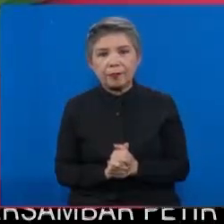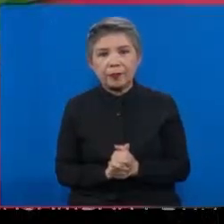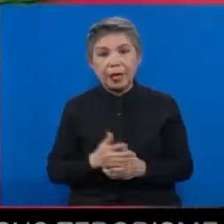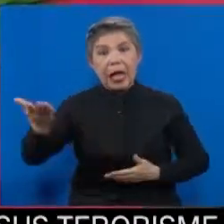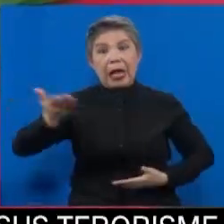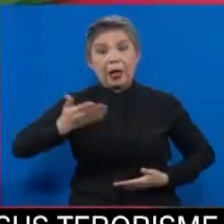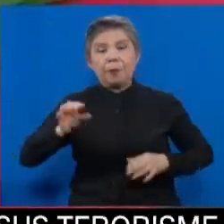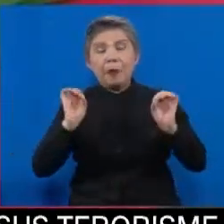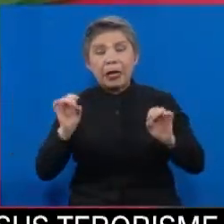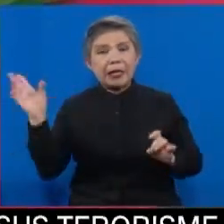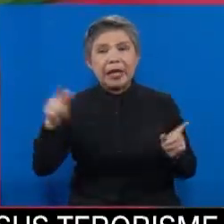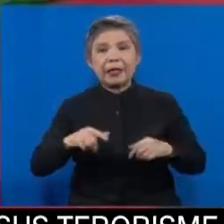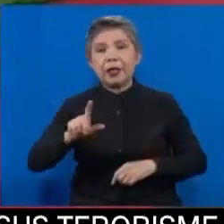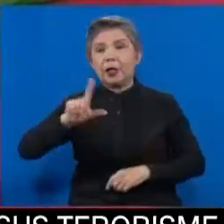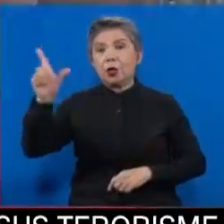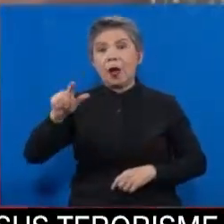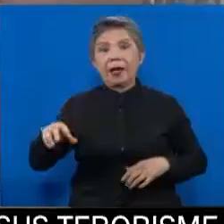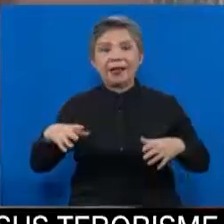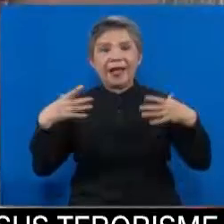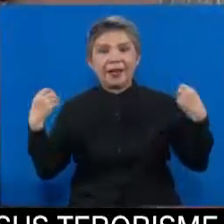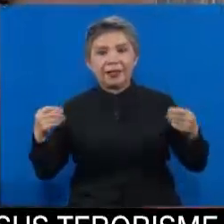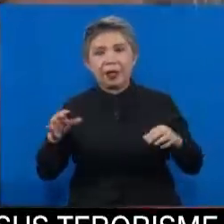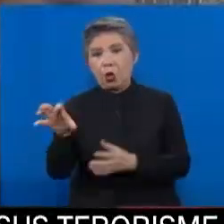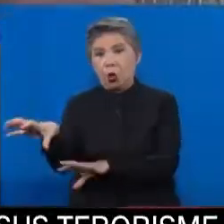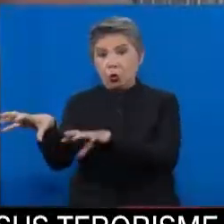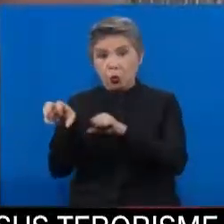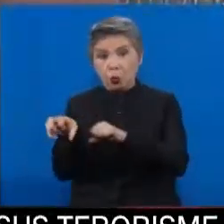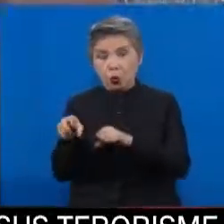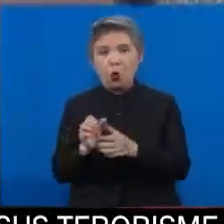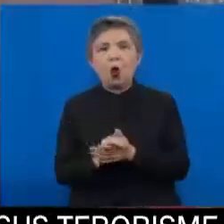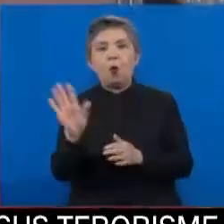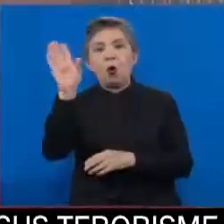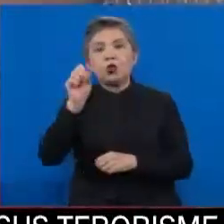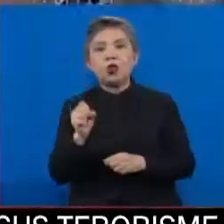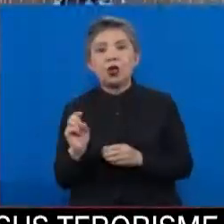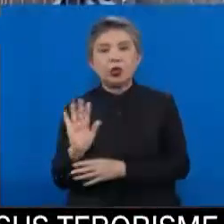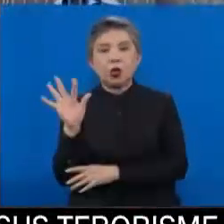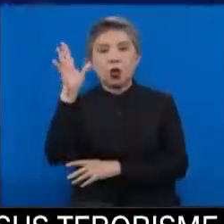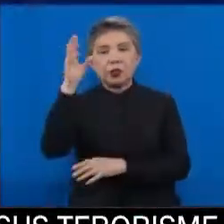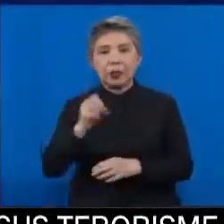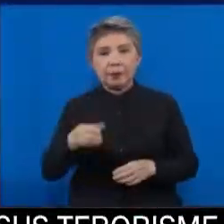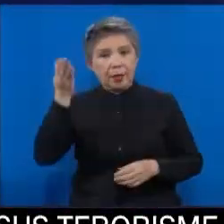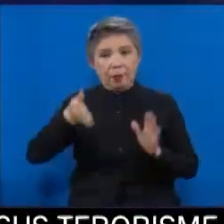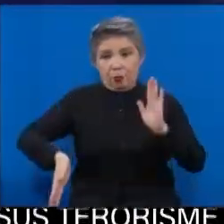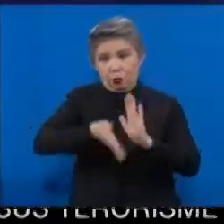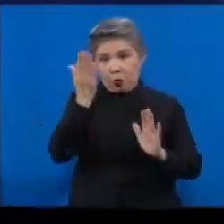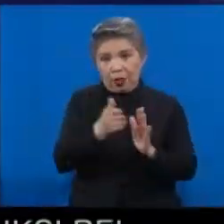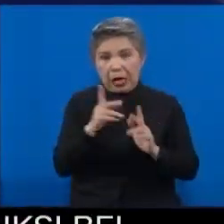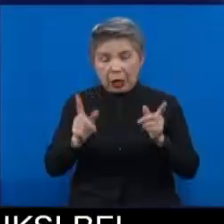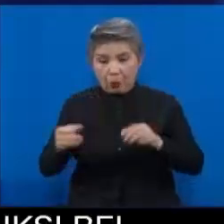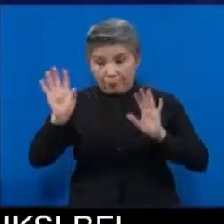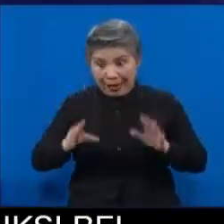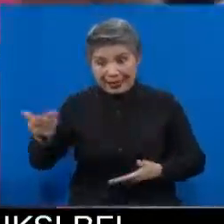Pelanggannya pun banyak yang datang dari luar daerah, seperti dari Tuban, Bojonegoro, sampai Blora. Bahkan kalau sedang banyak